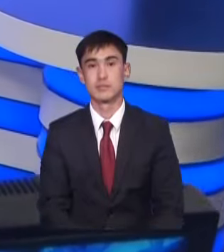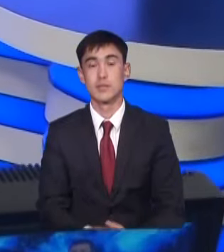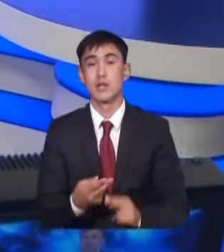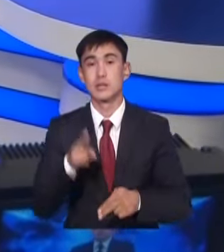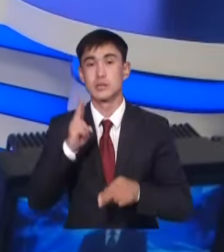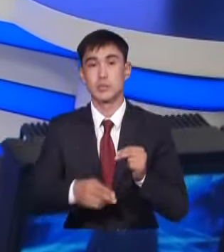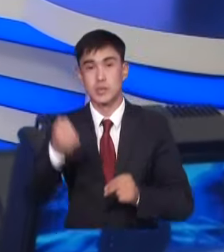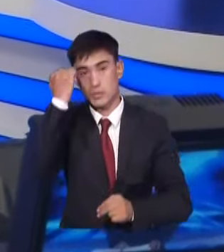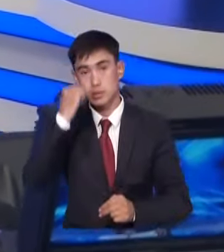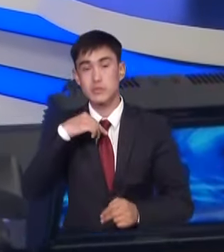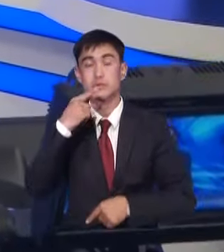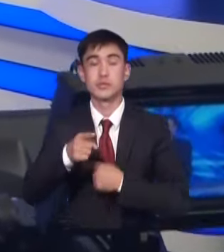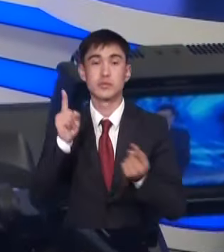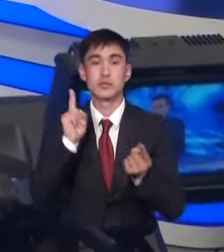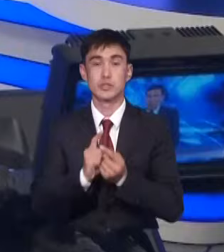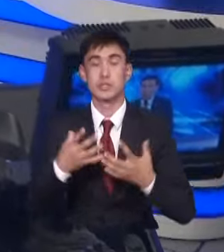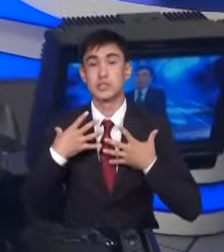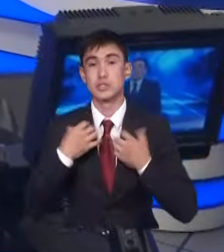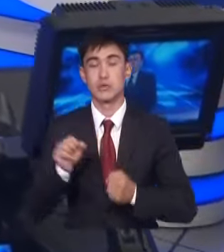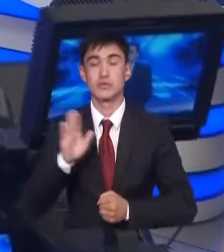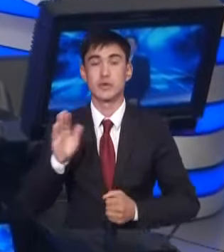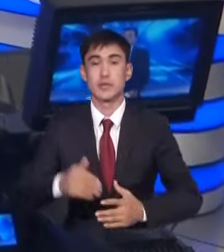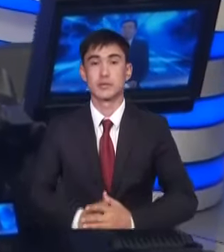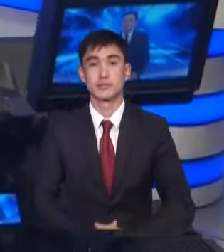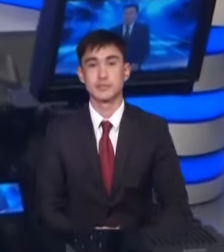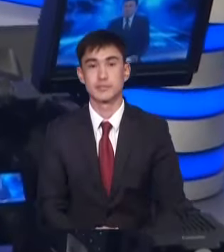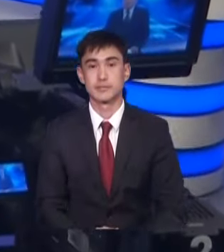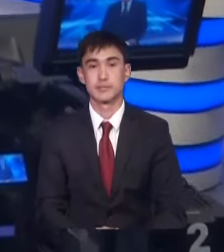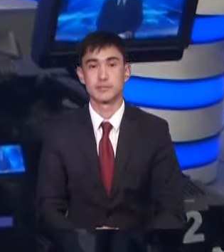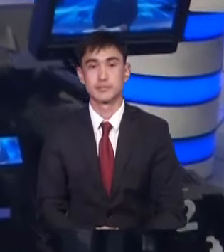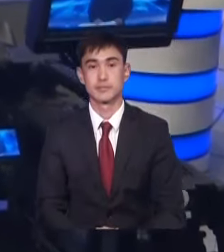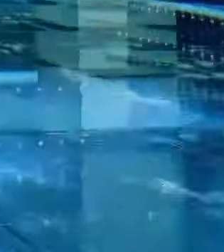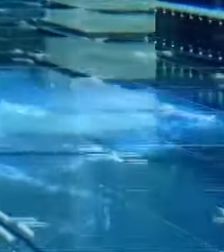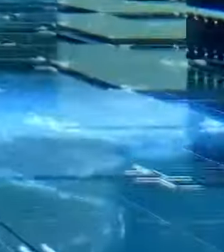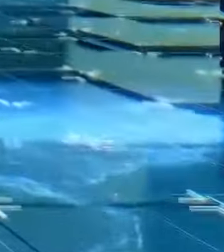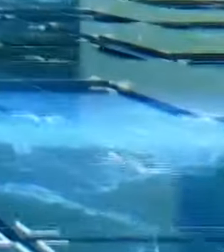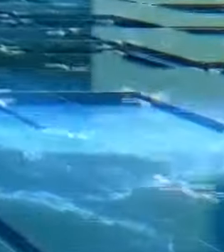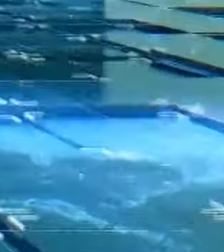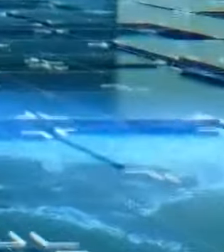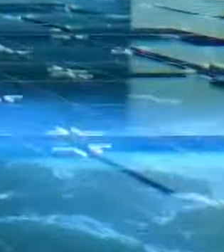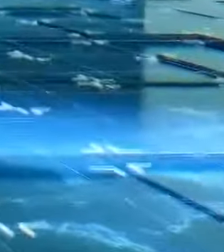на этом очередной выпуск новостей завершён всего вам доброго до следующей встречи в эфире